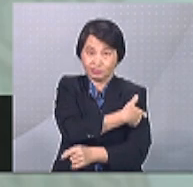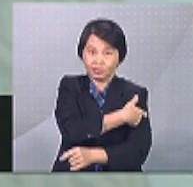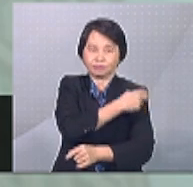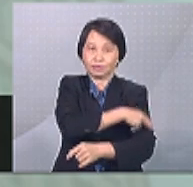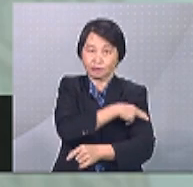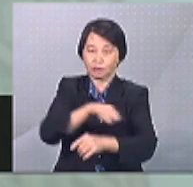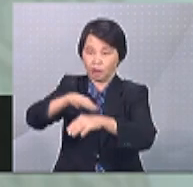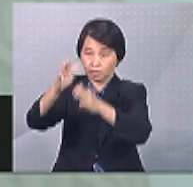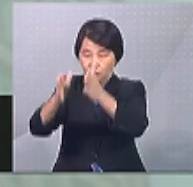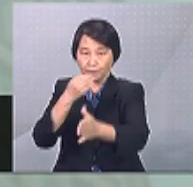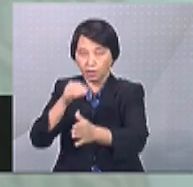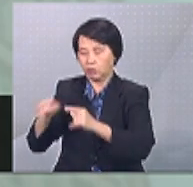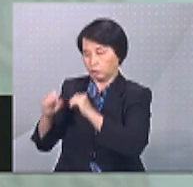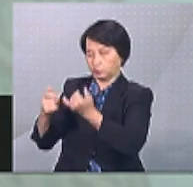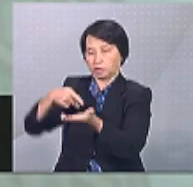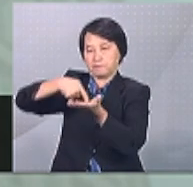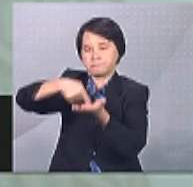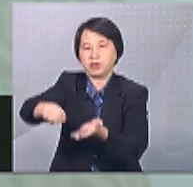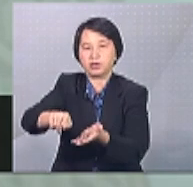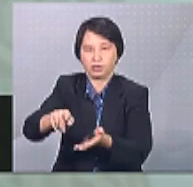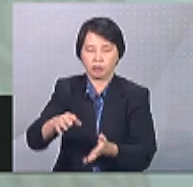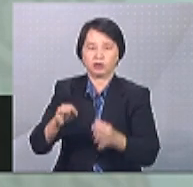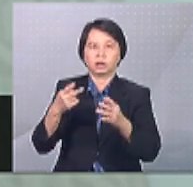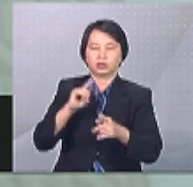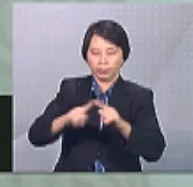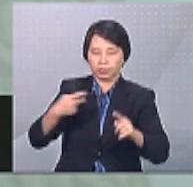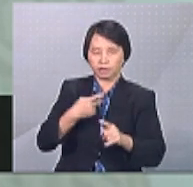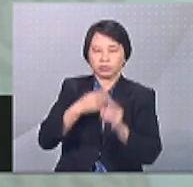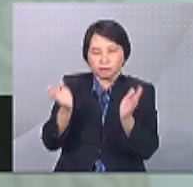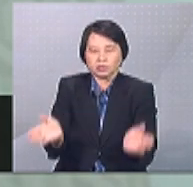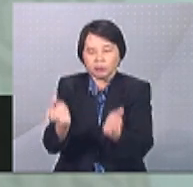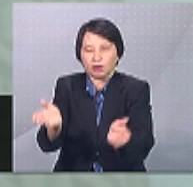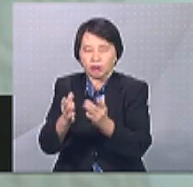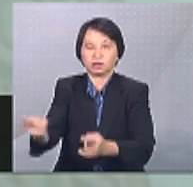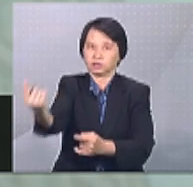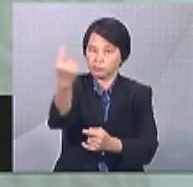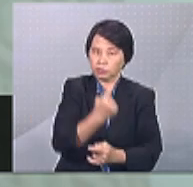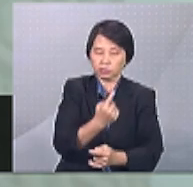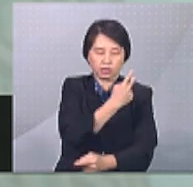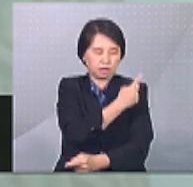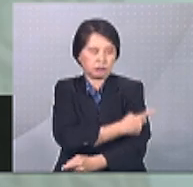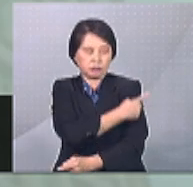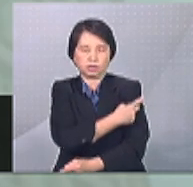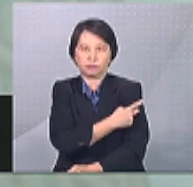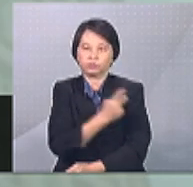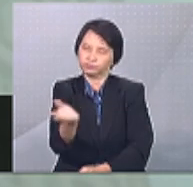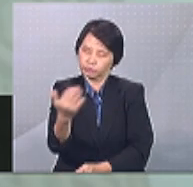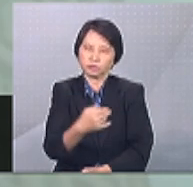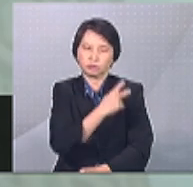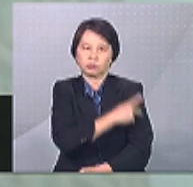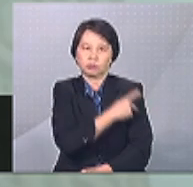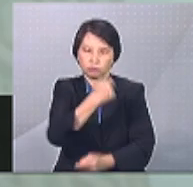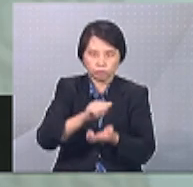tersebut. Tetapi apa yang pasti ialah kita galakkan mereka untuk datang ke klinik dan untuk